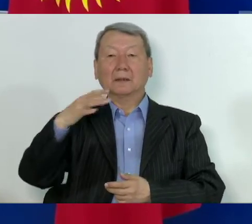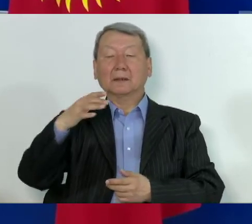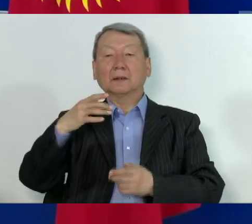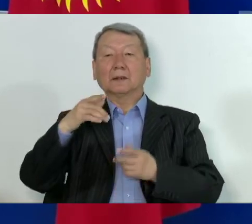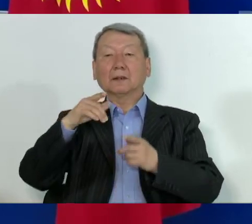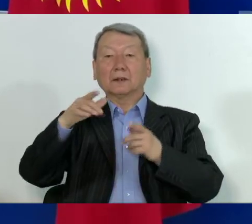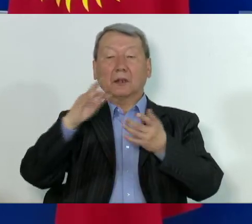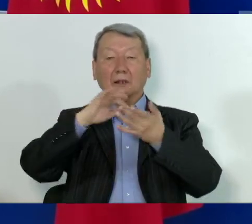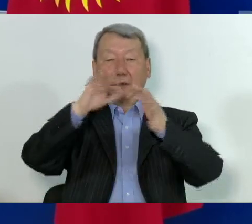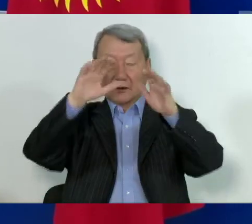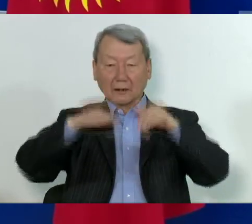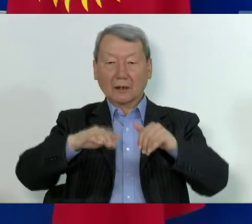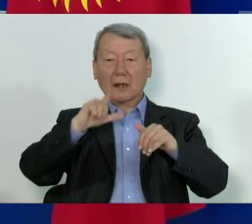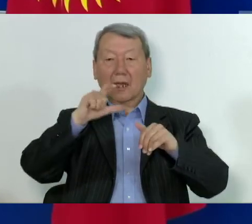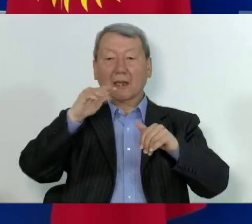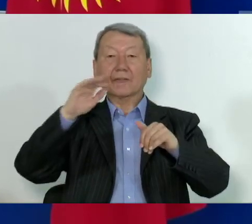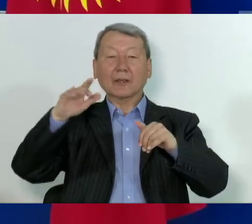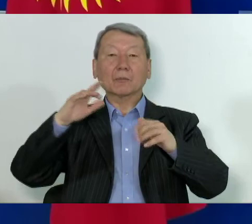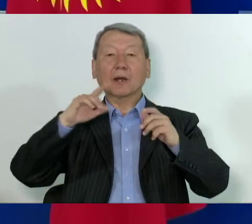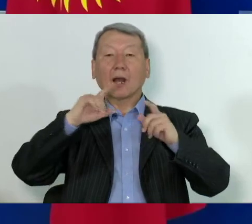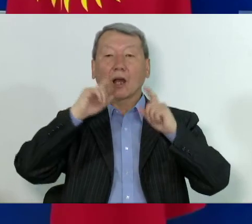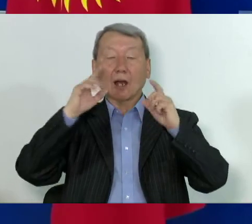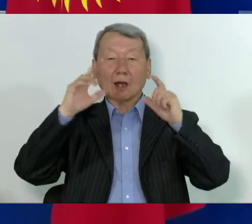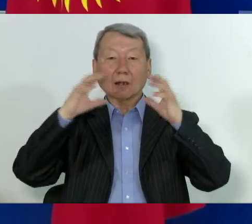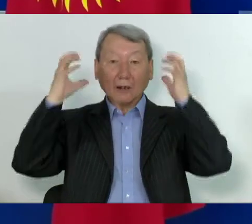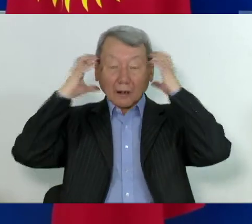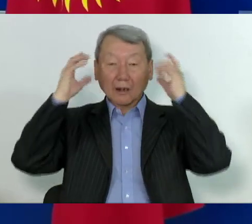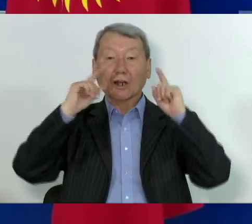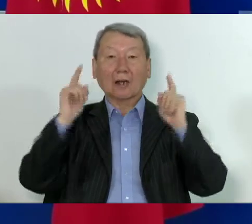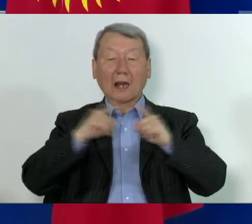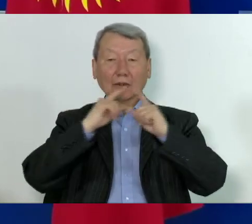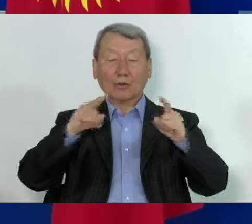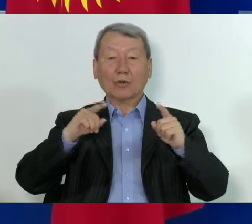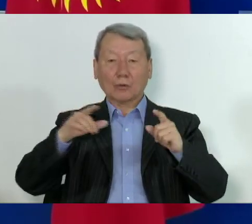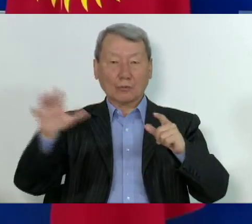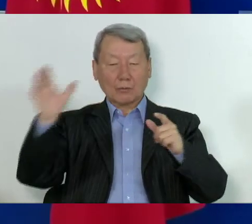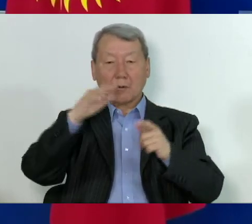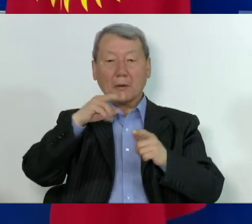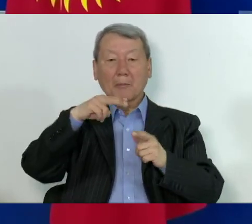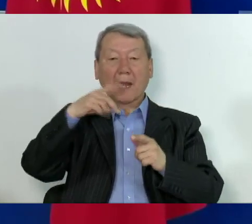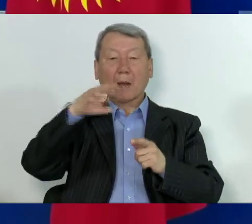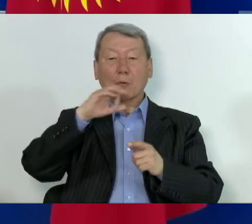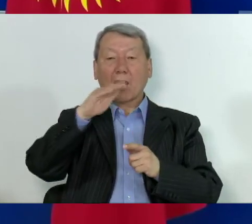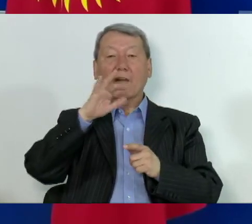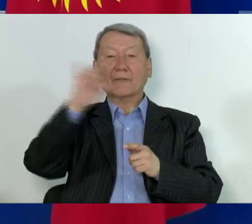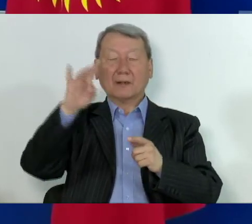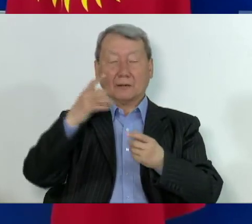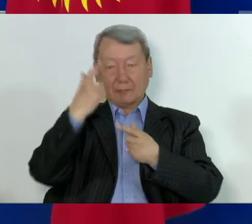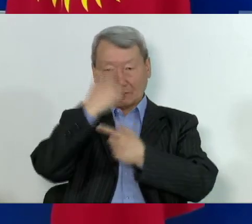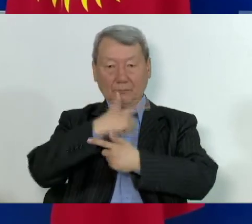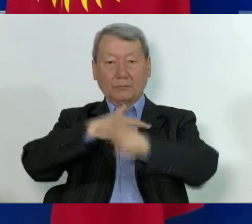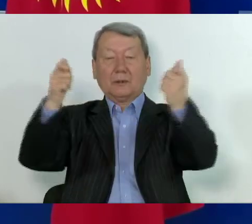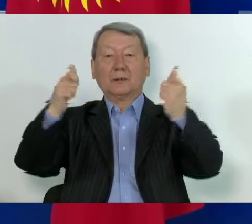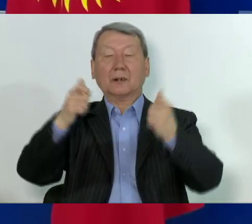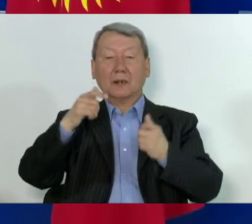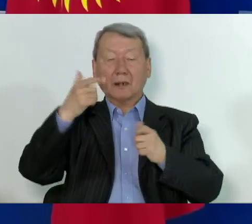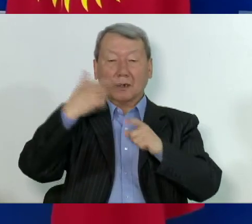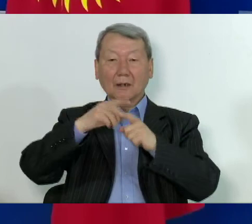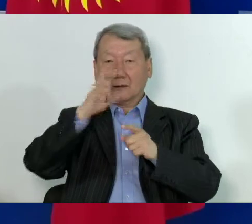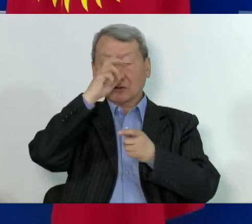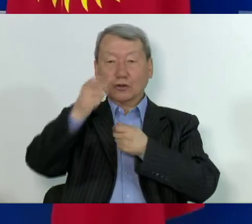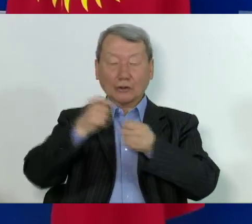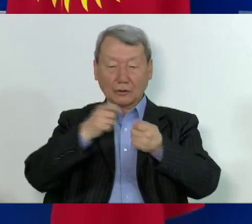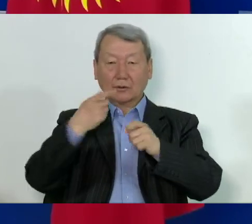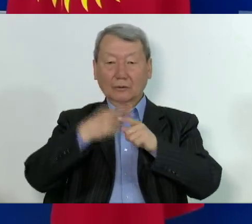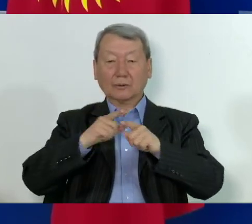борборлордон, ЛФМ, Биринчи радио, Кыргыз радиосу, Минкай ЛФМ, Марал ФМ радиолорунан, ЛТРнин YouTube каналынан, Facebook'тан, Кыргыз өкмөтү,